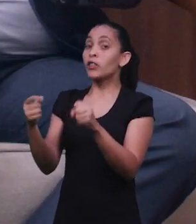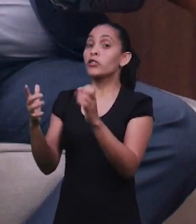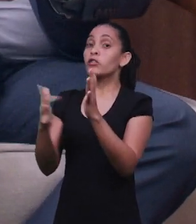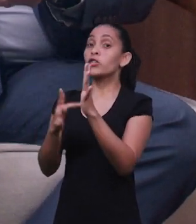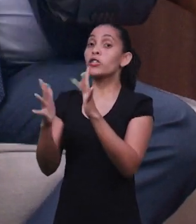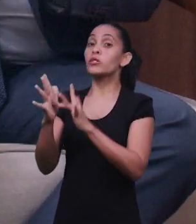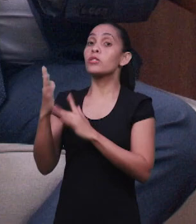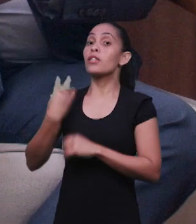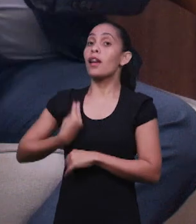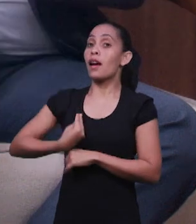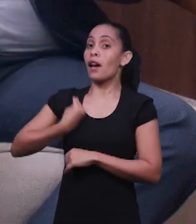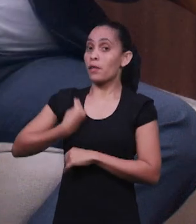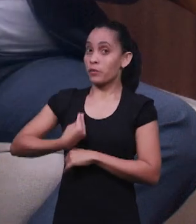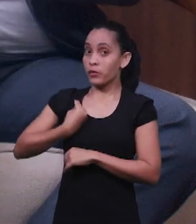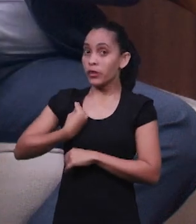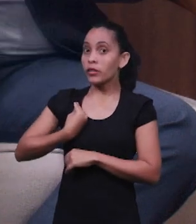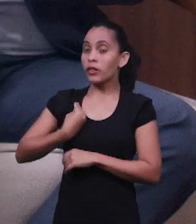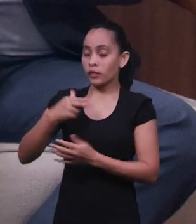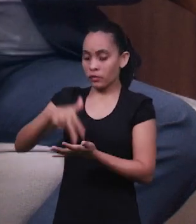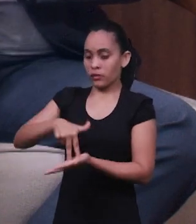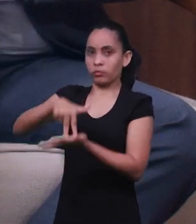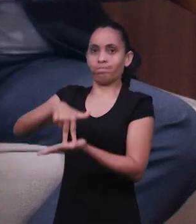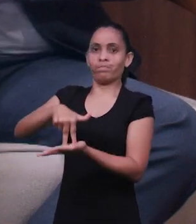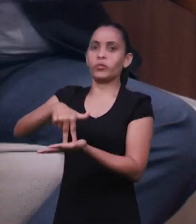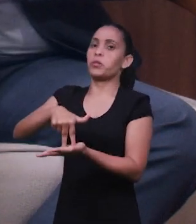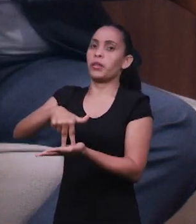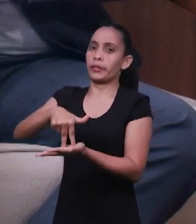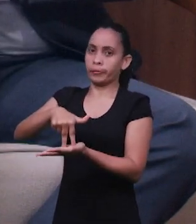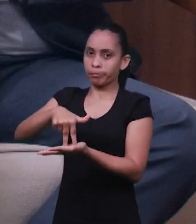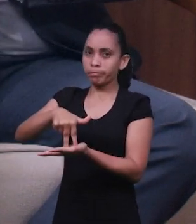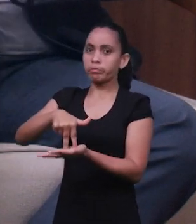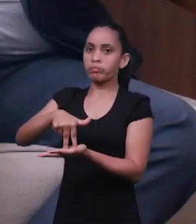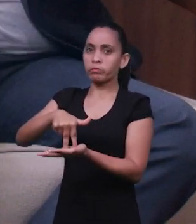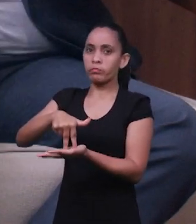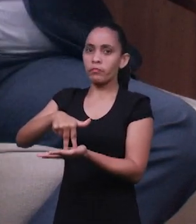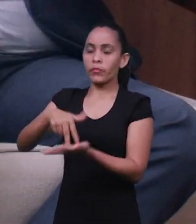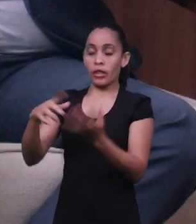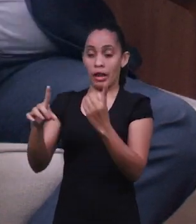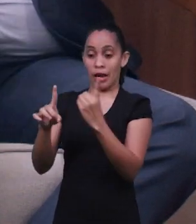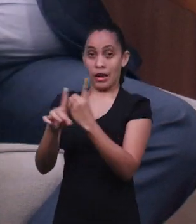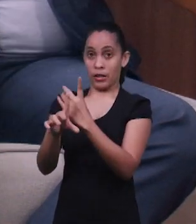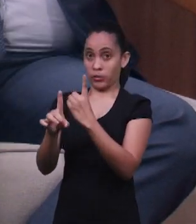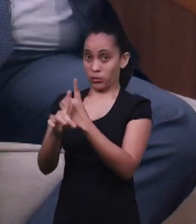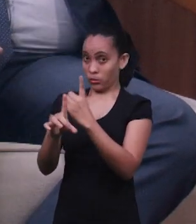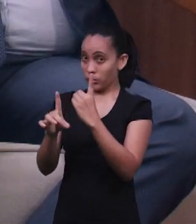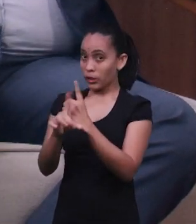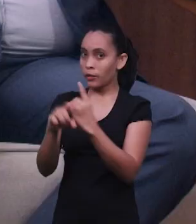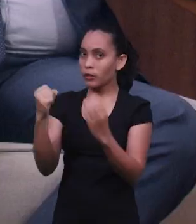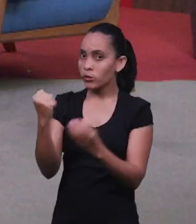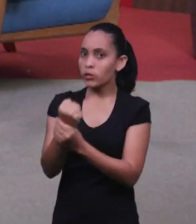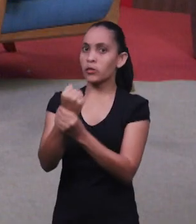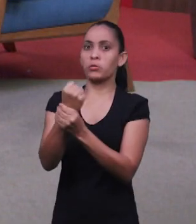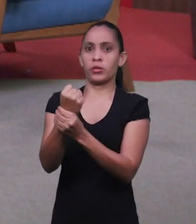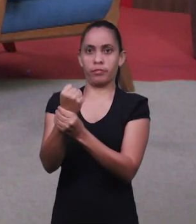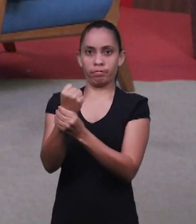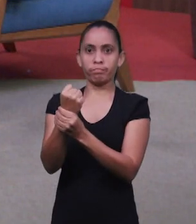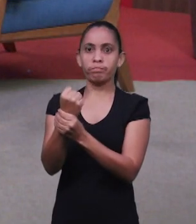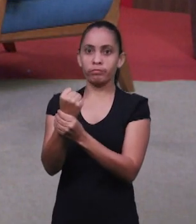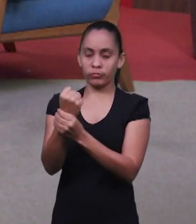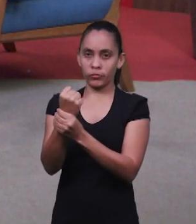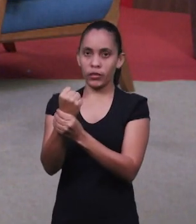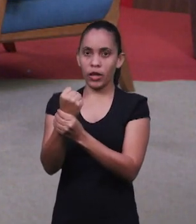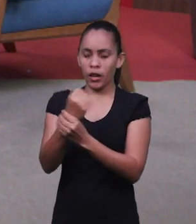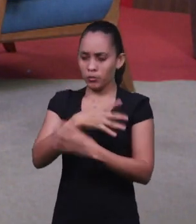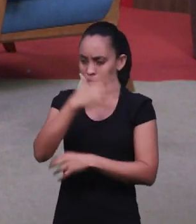est fixée dans la doctrine que rien va ébranler l'Église. C'est admirable, n'est-ce pas, mes